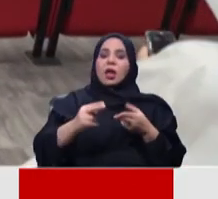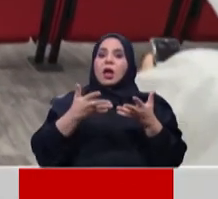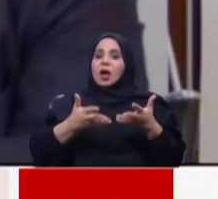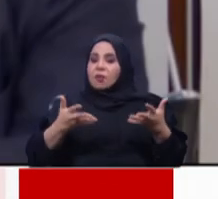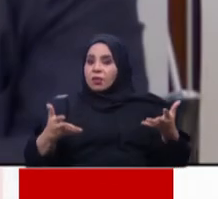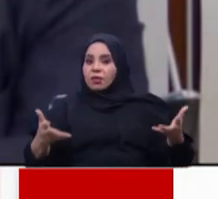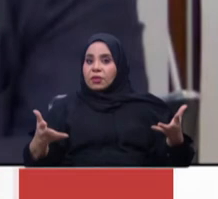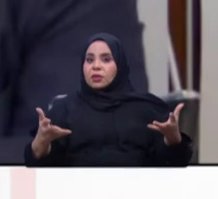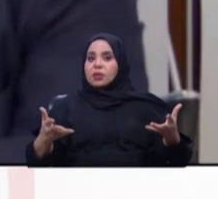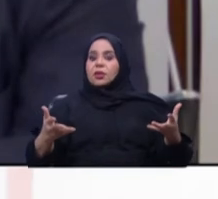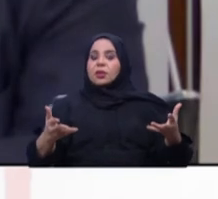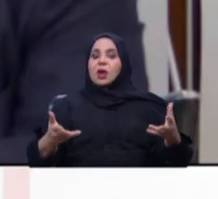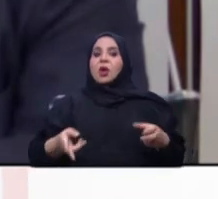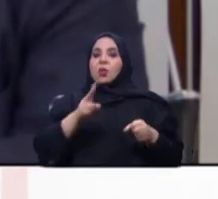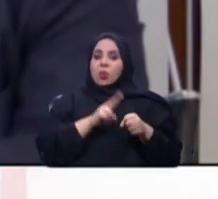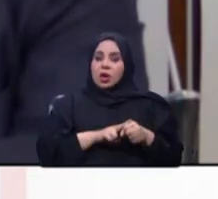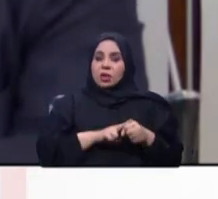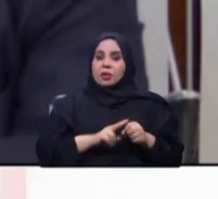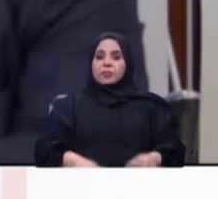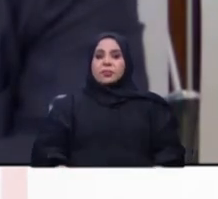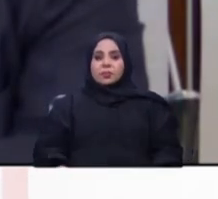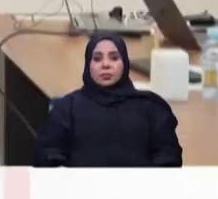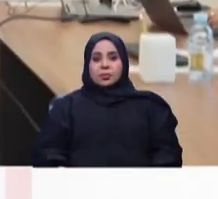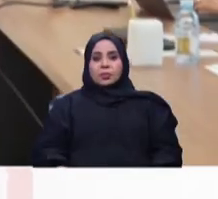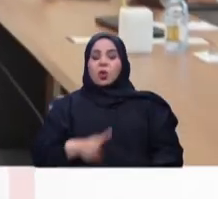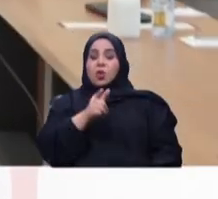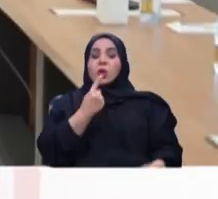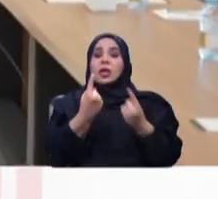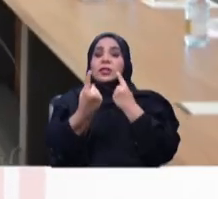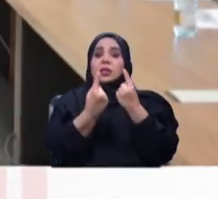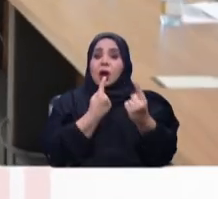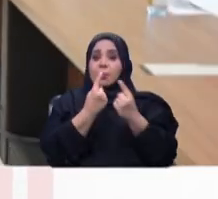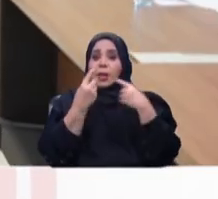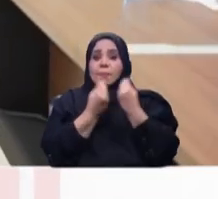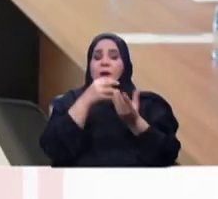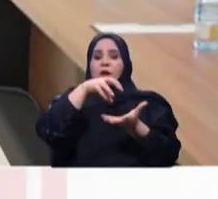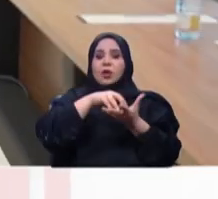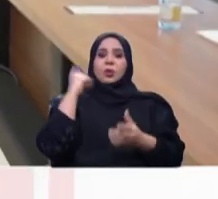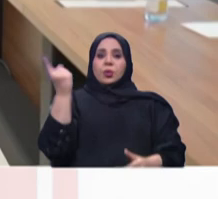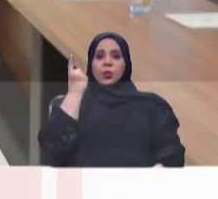يطرح فيها المثل في التعامل على المستوى الدولي.